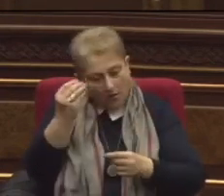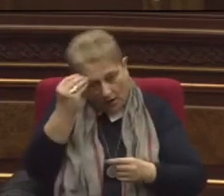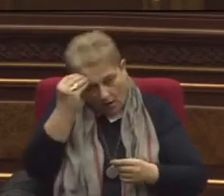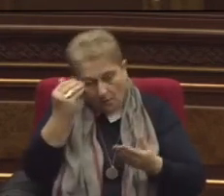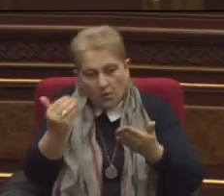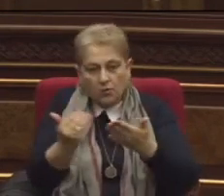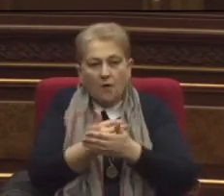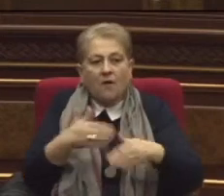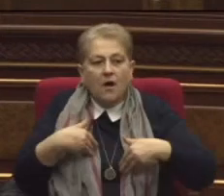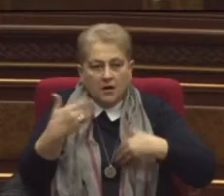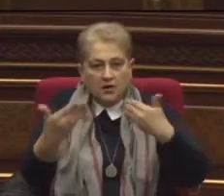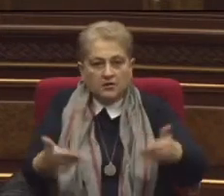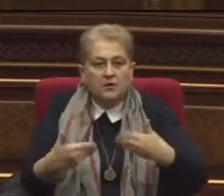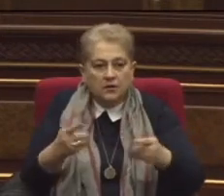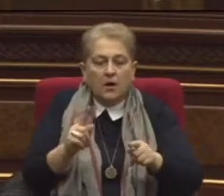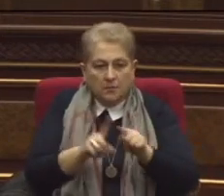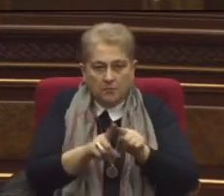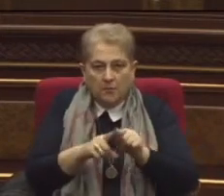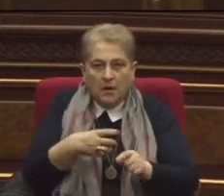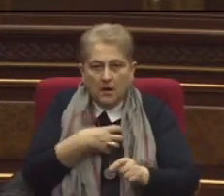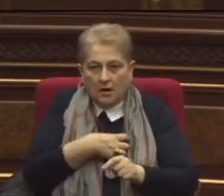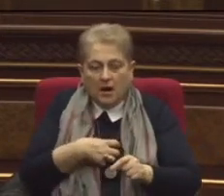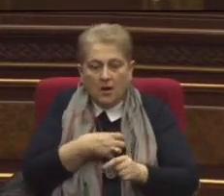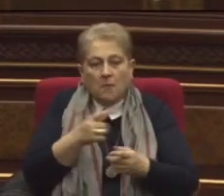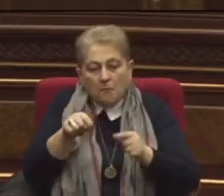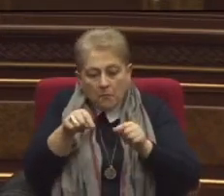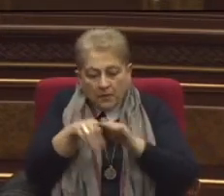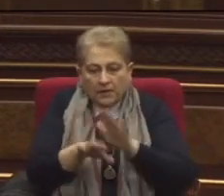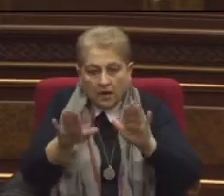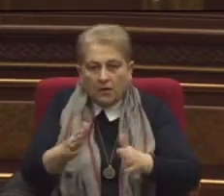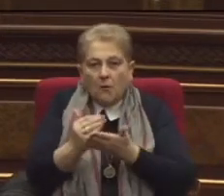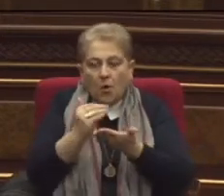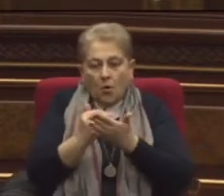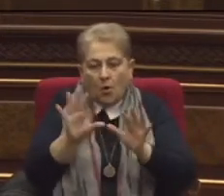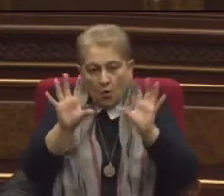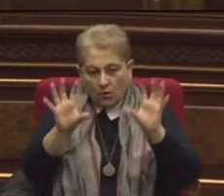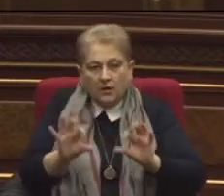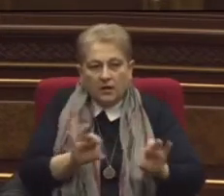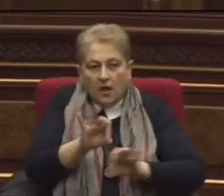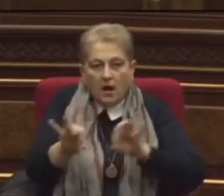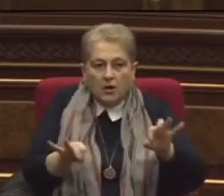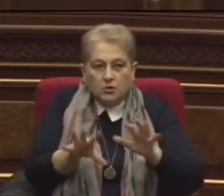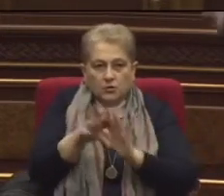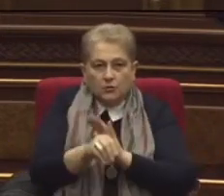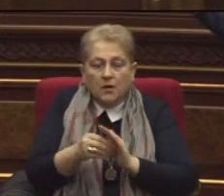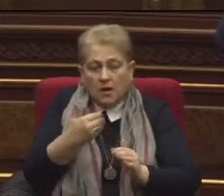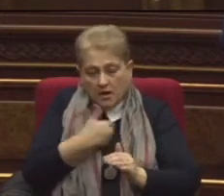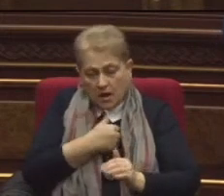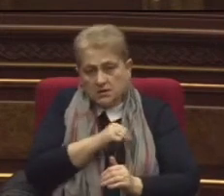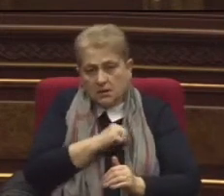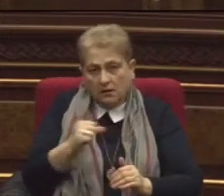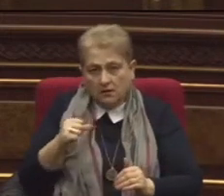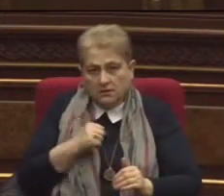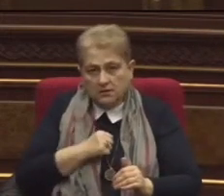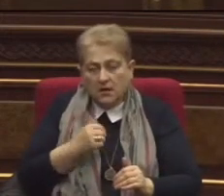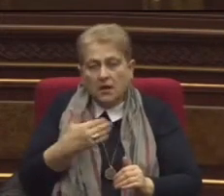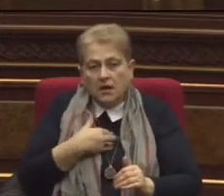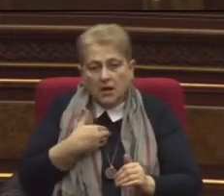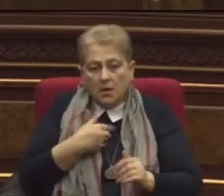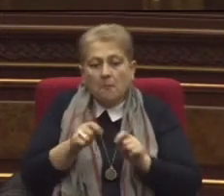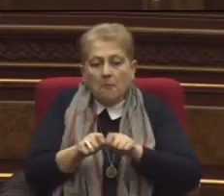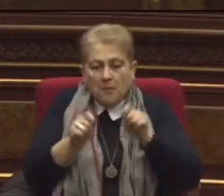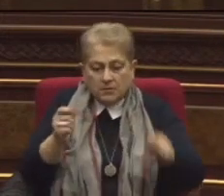գաղափարների առաջարկների, որոնք անշուշտ տեղ կգտնեն օրենքի նախագծում։ Ես ինքս իմ